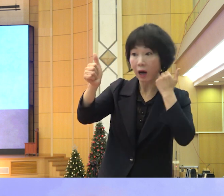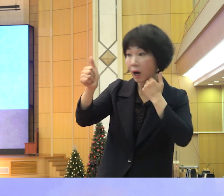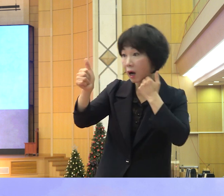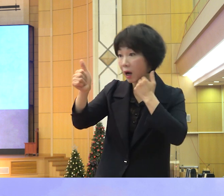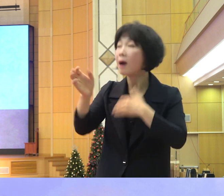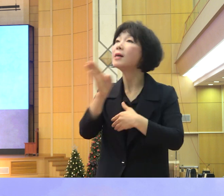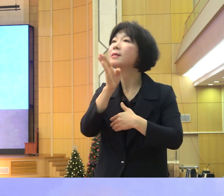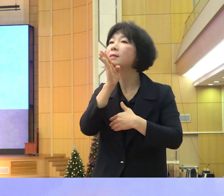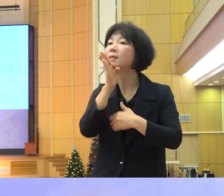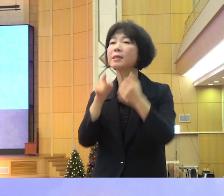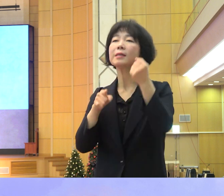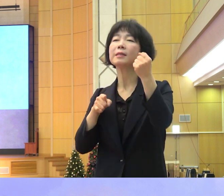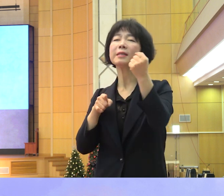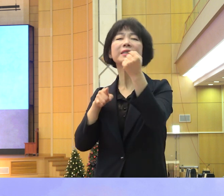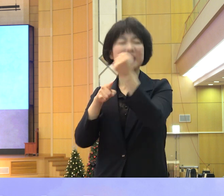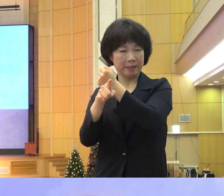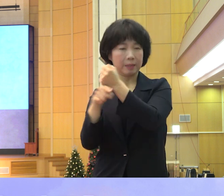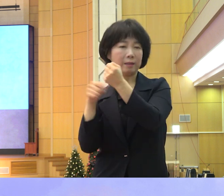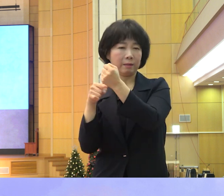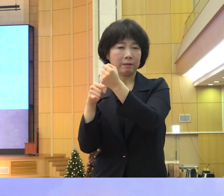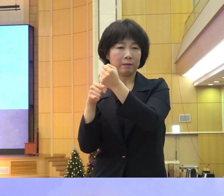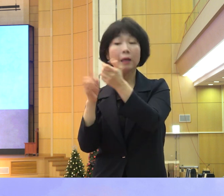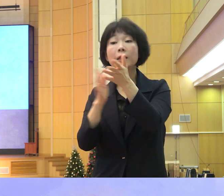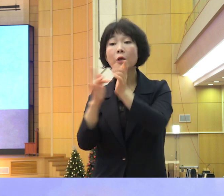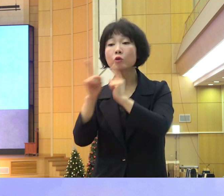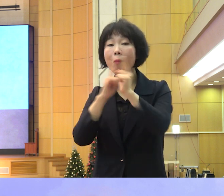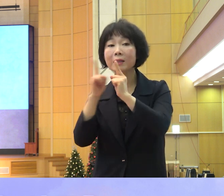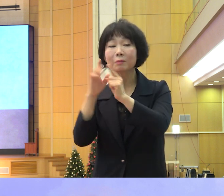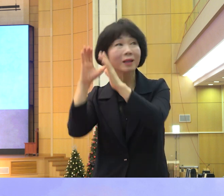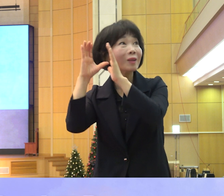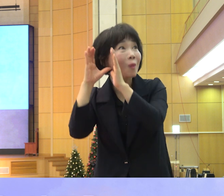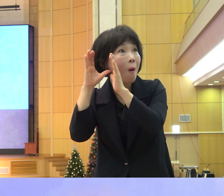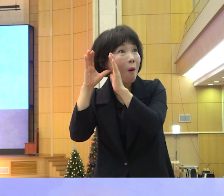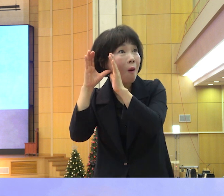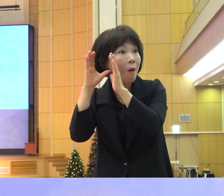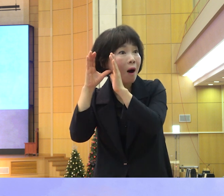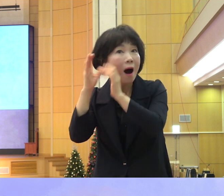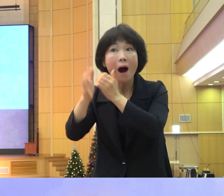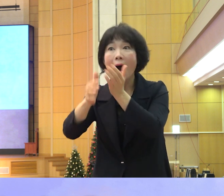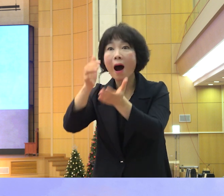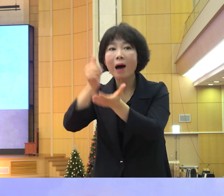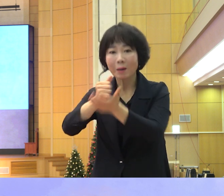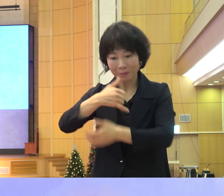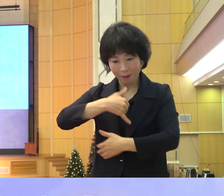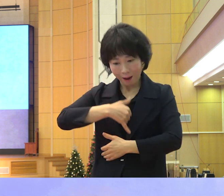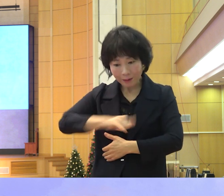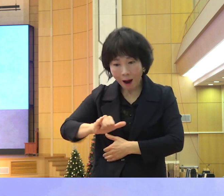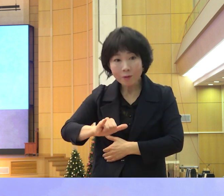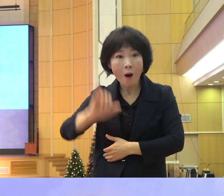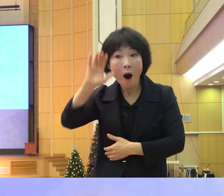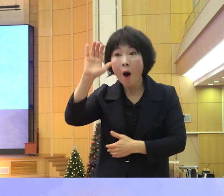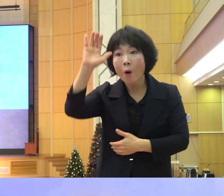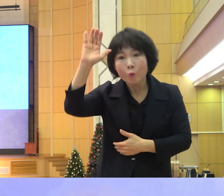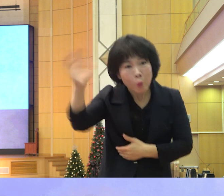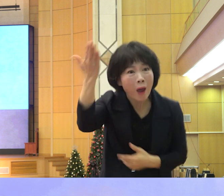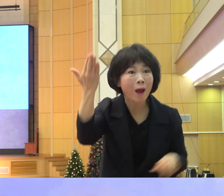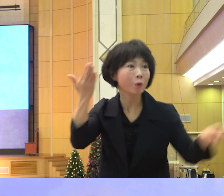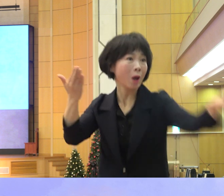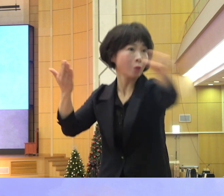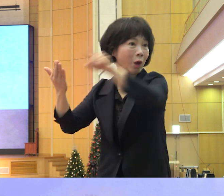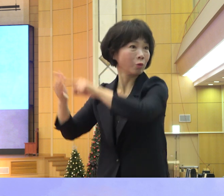예수님에 대한 이 진리의 말씀으로 거듭나서 하나님 자녀가 되는 것인데, 이렇게 하나님의 자녀가 안